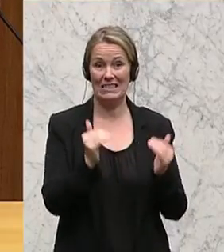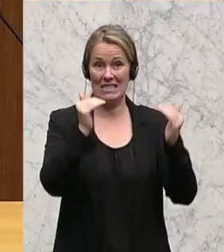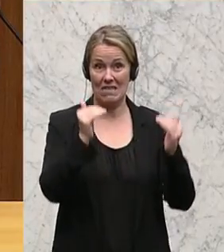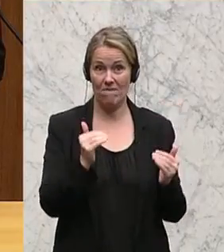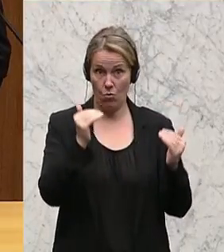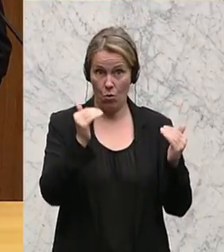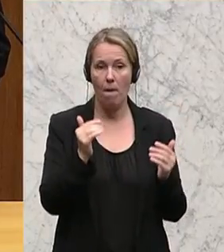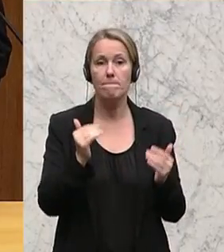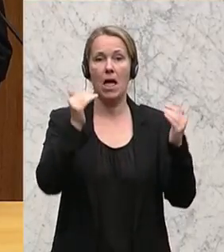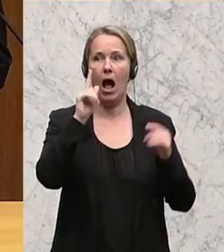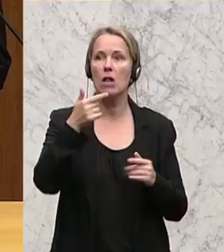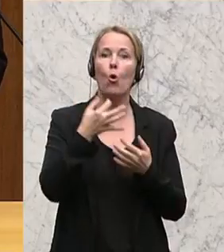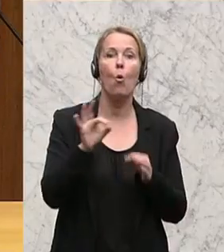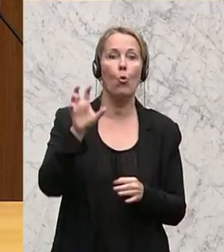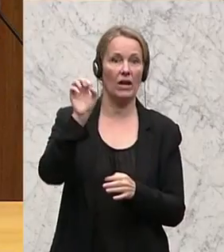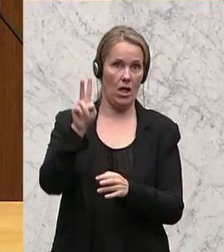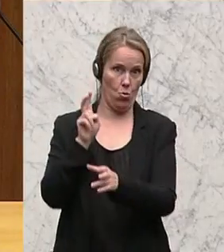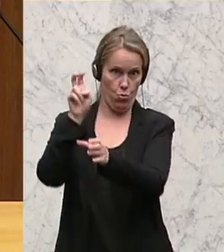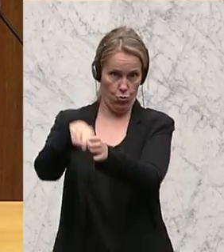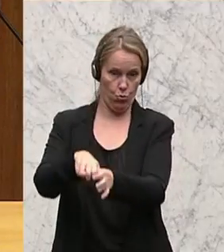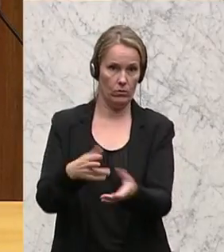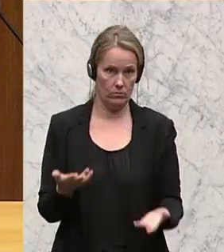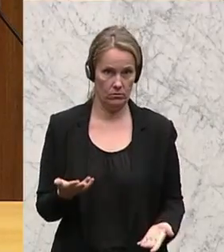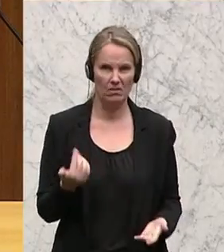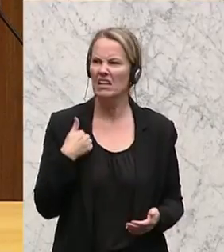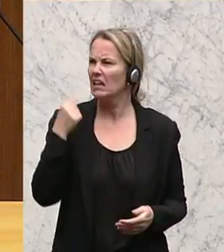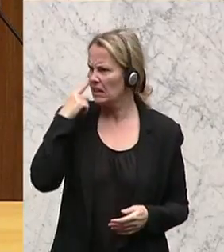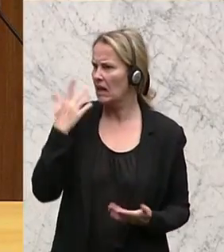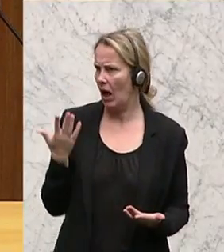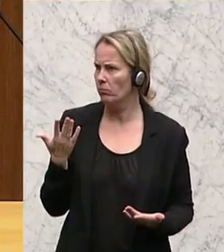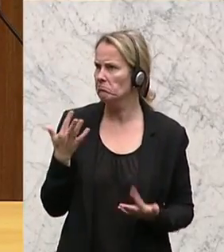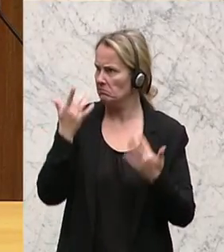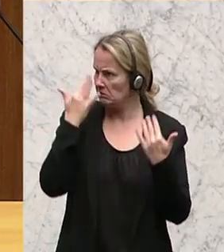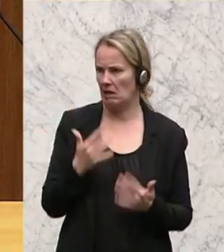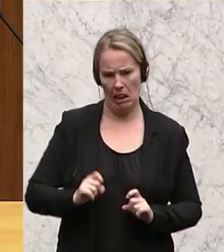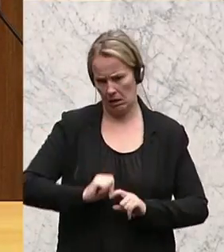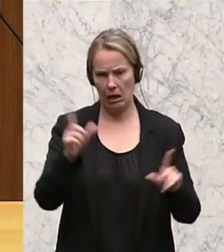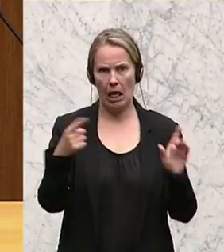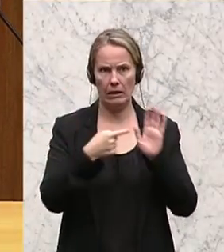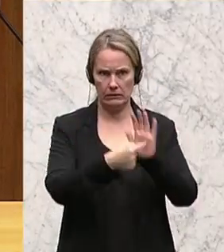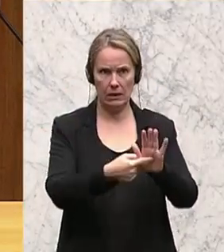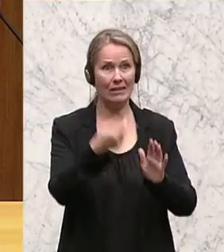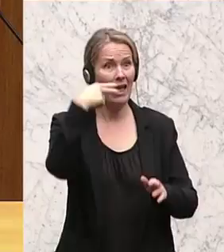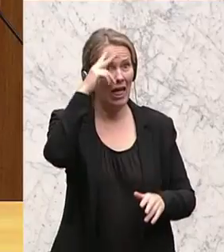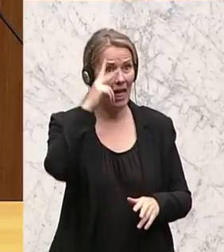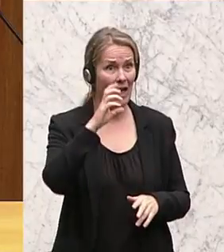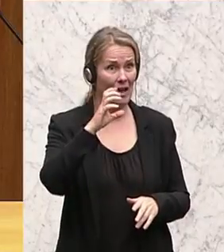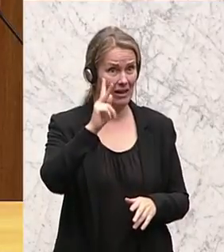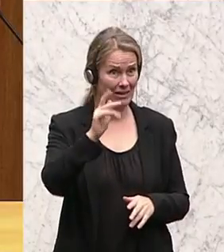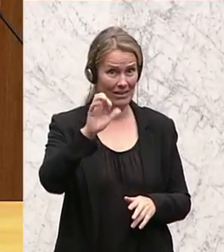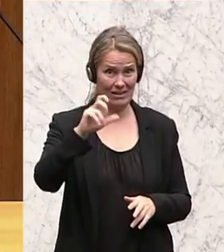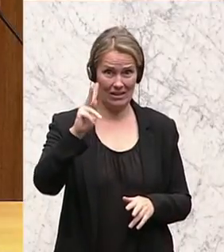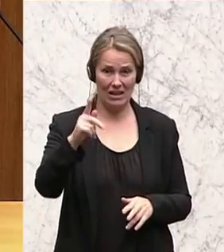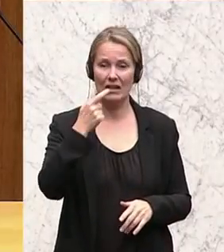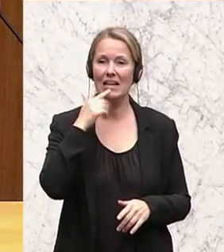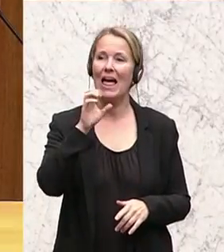ohne EU-Integration. Also, meine Damen und Herren, ich glaube, diese Zahlen sprechen eine deutliche Sprache. Und wenn der Herr Kickl das